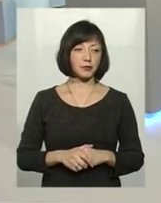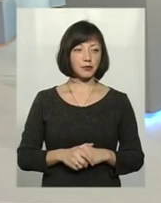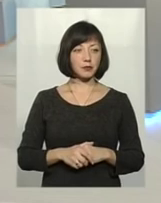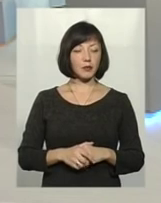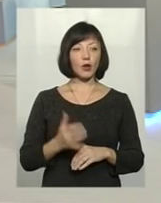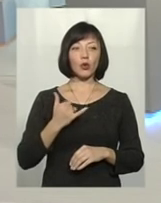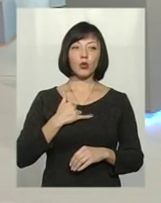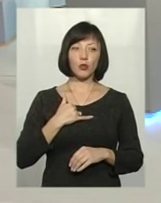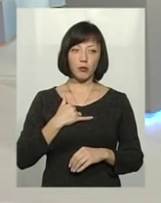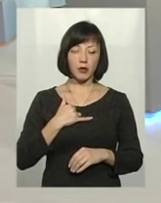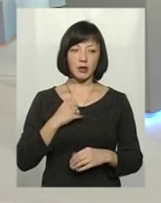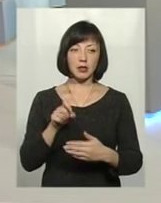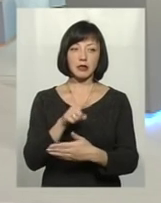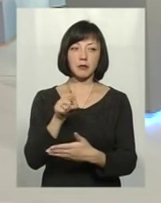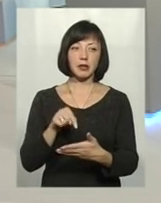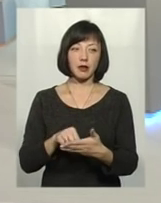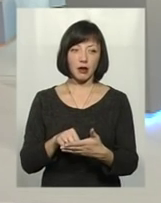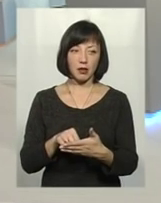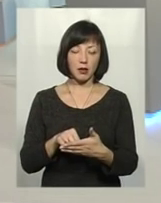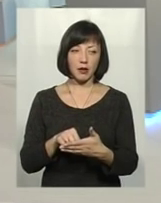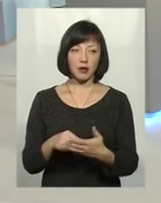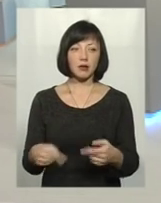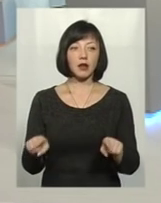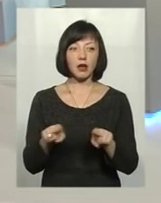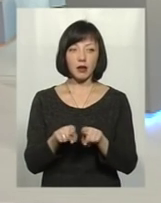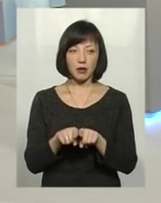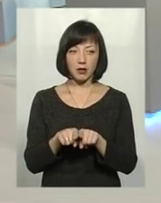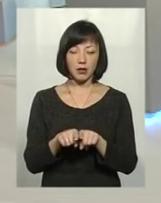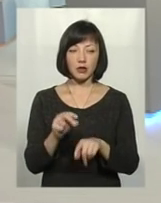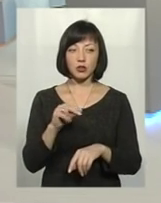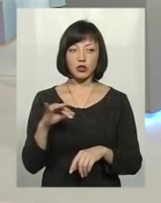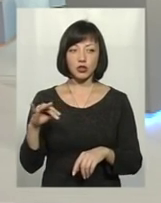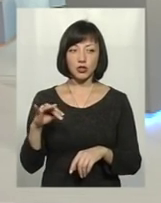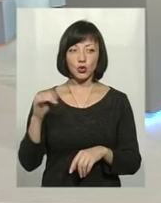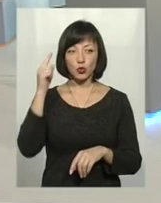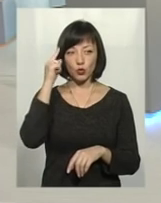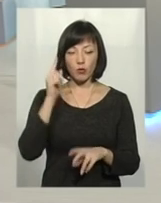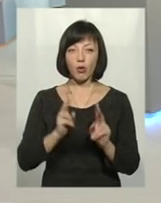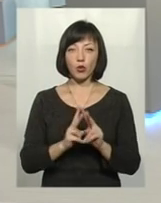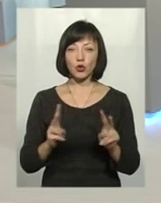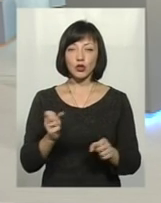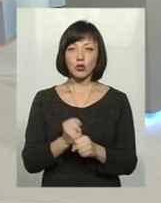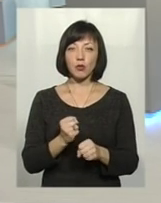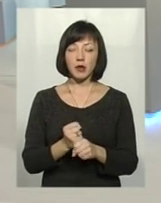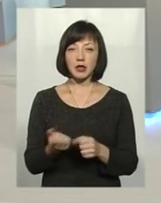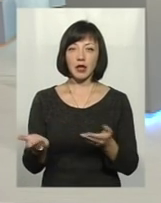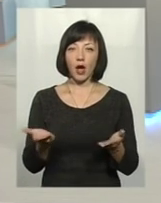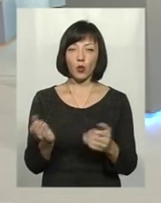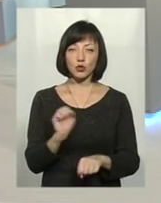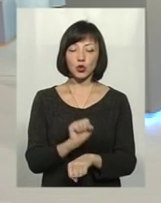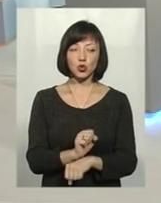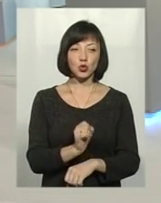В мене запитання таке. Чи думає хтось зробити якусь